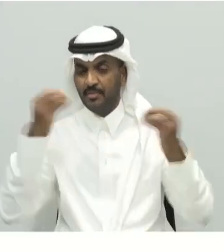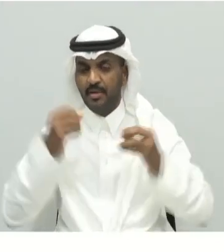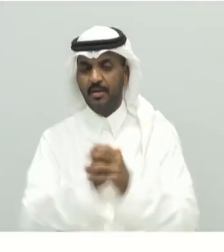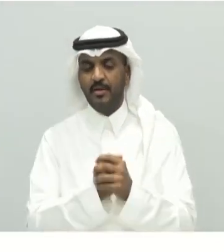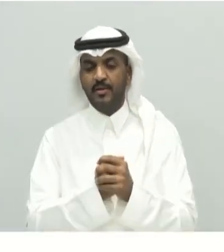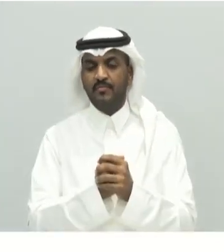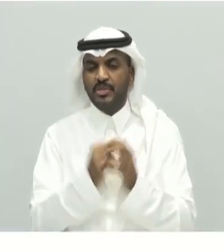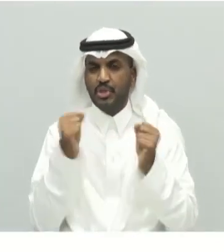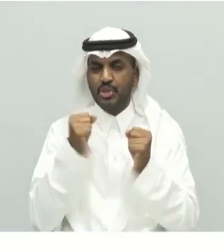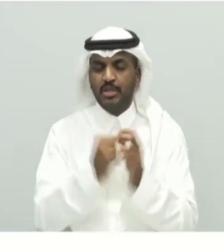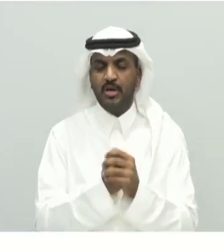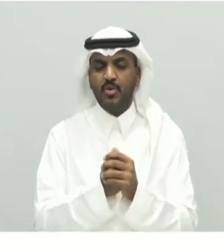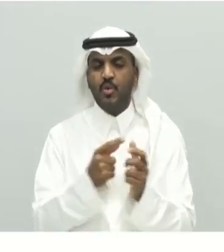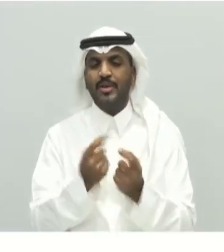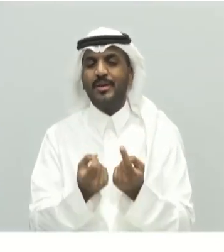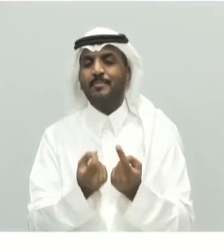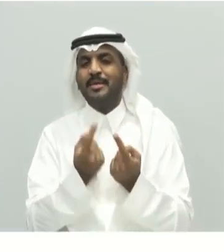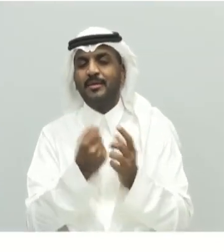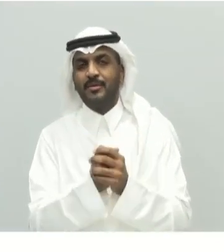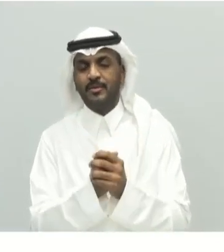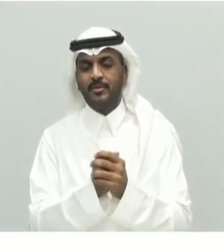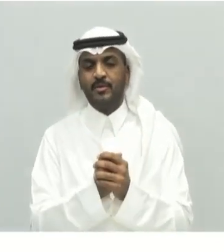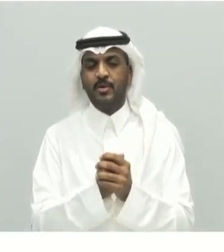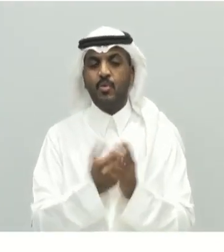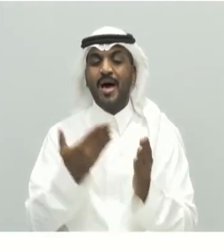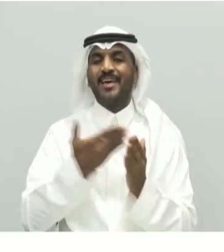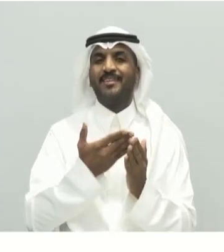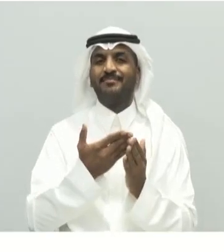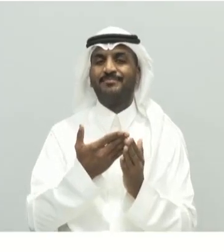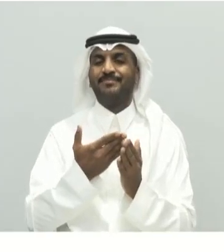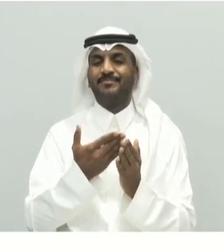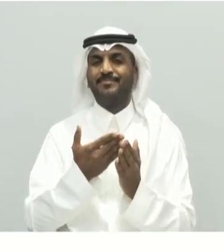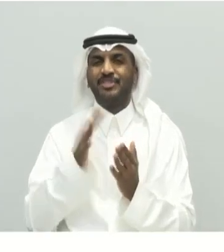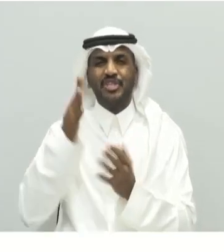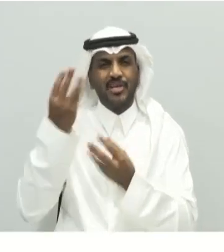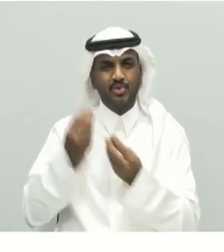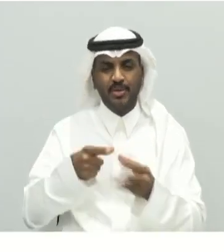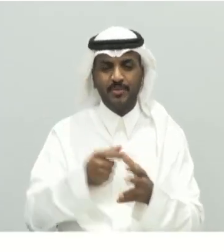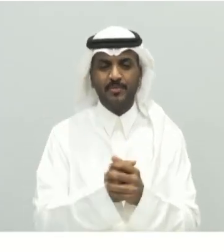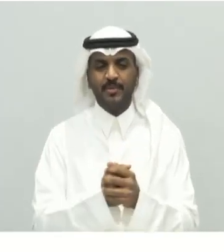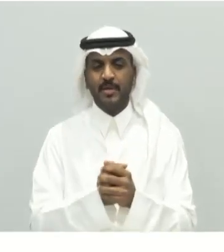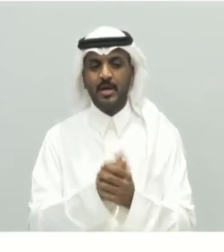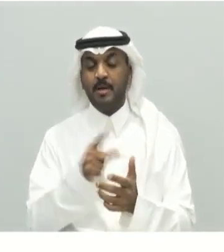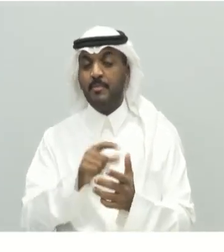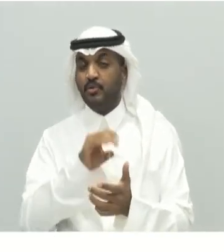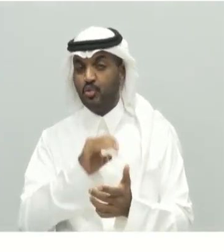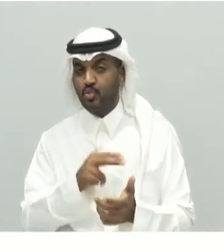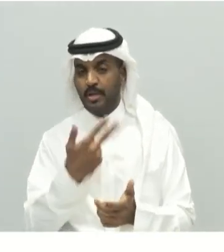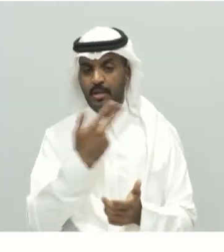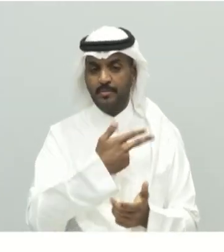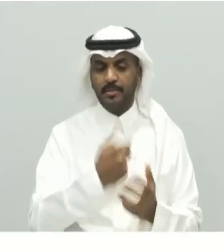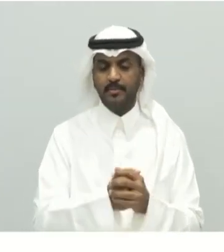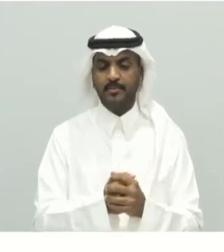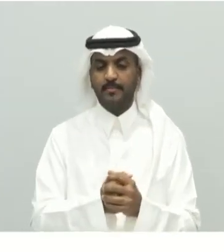فصل الشتاء واوائل الربيع واوائل واواخر الخريف اما في الجنوب